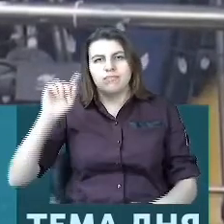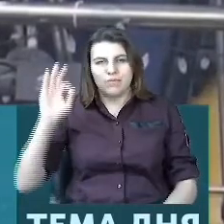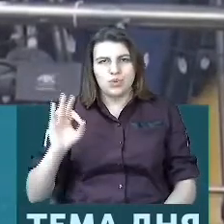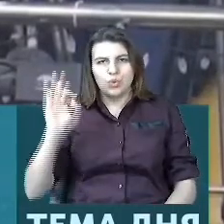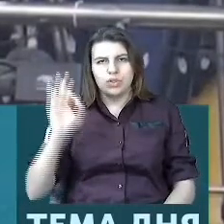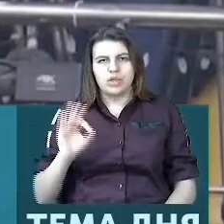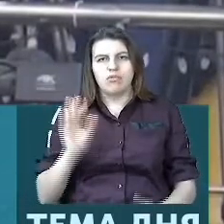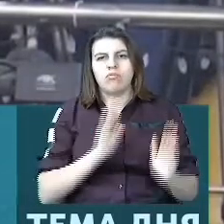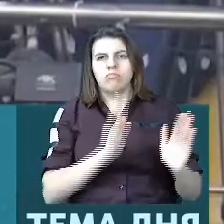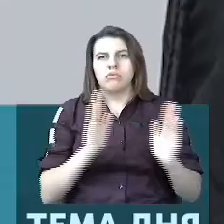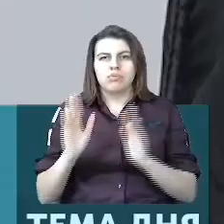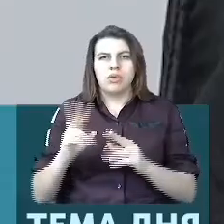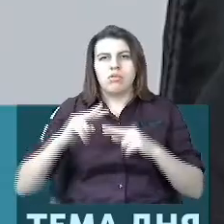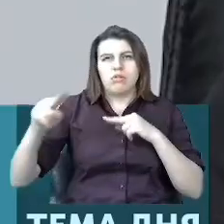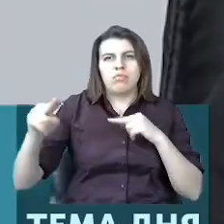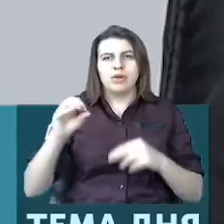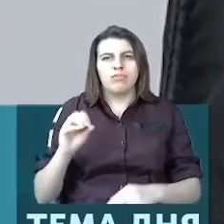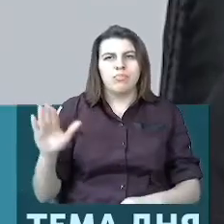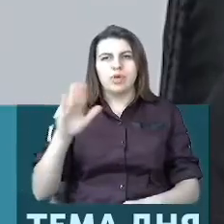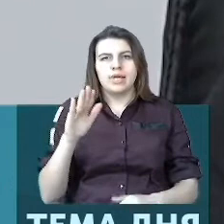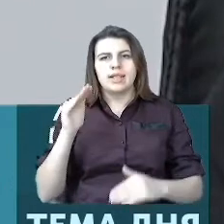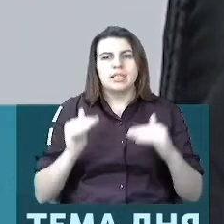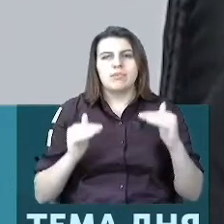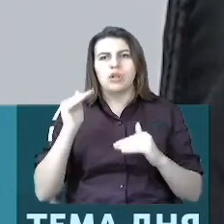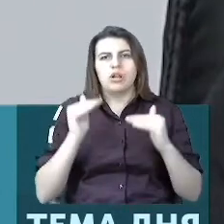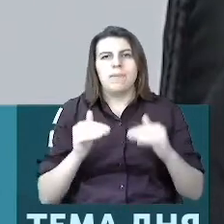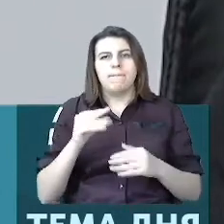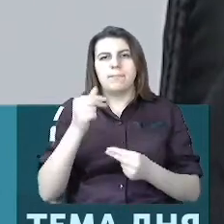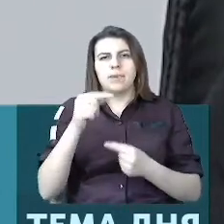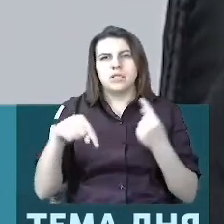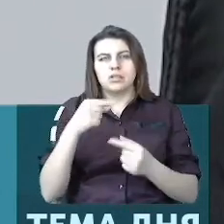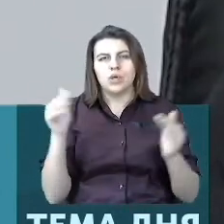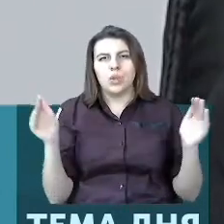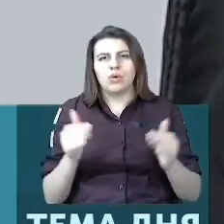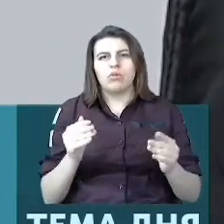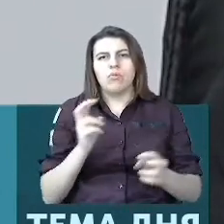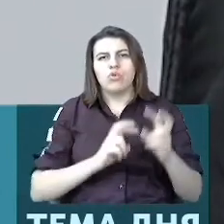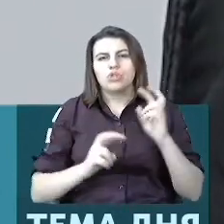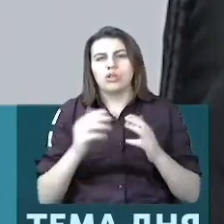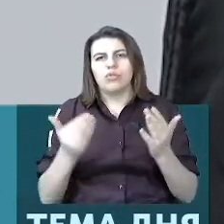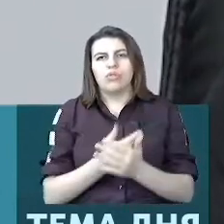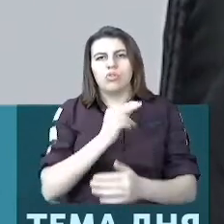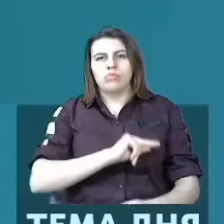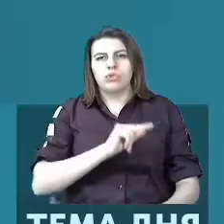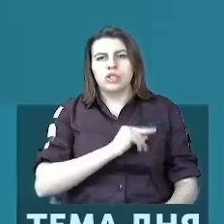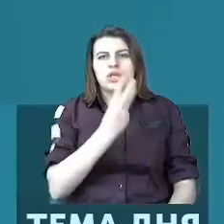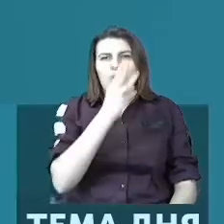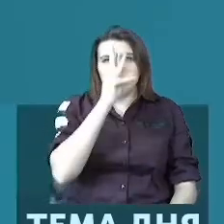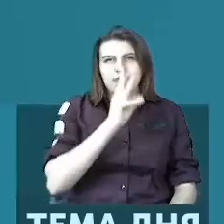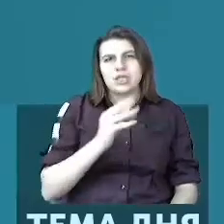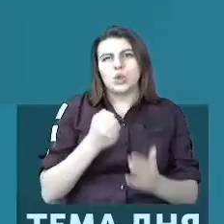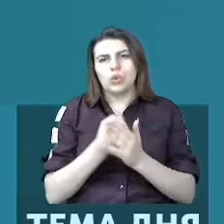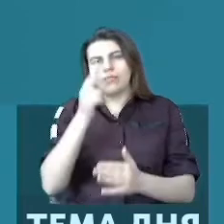відповідність з європейським та стимулюватиме бізнес, і скоротить пошук нової роботи з 3 місяців до 2 місяців.